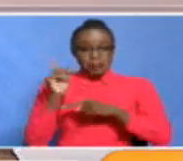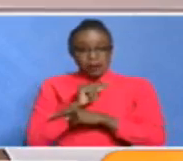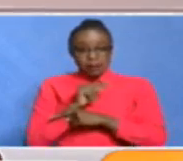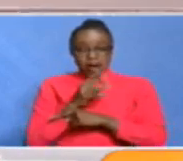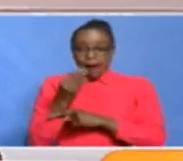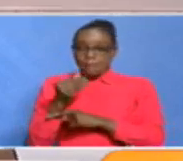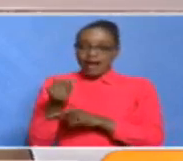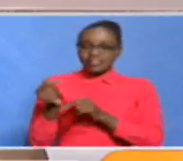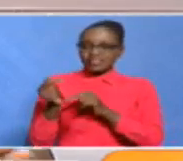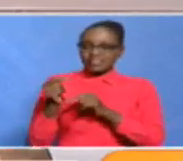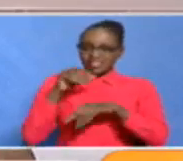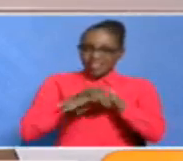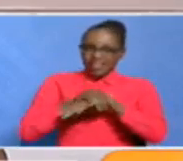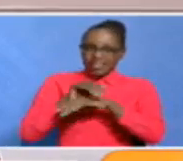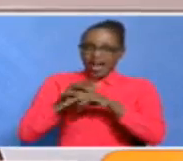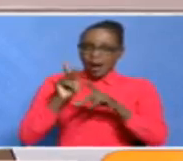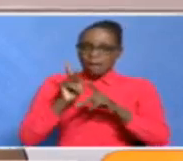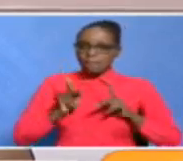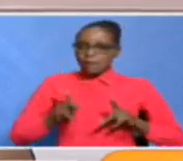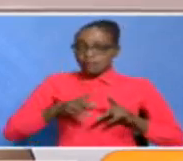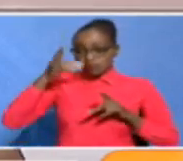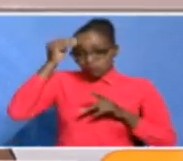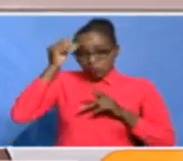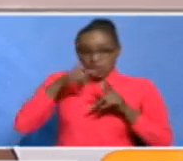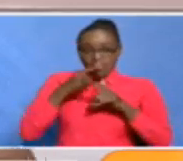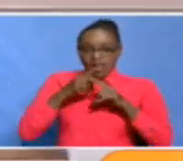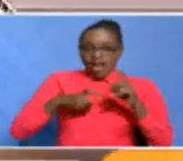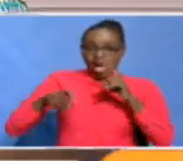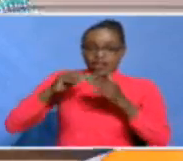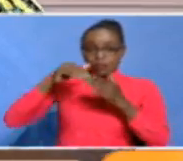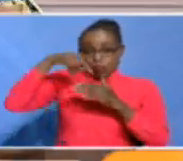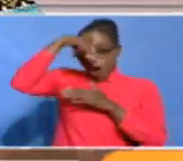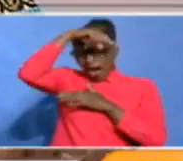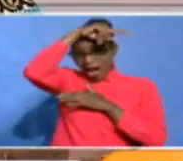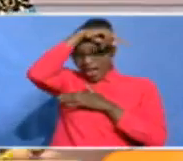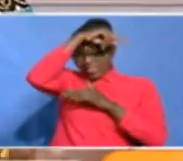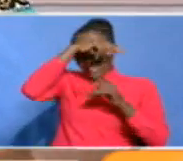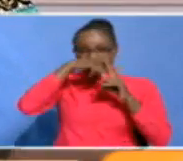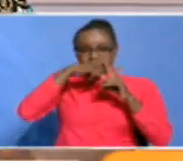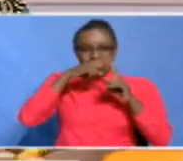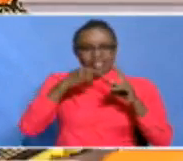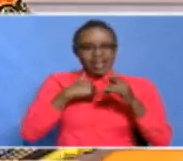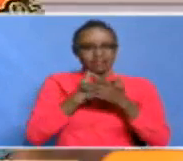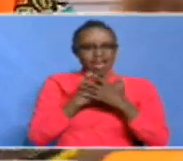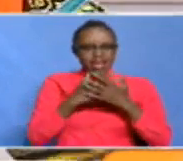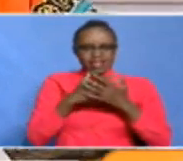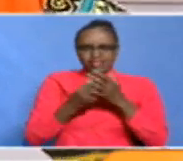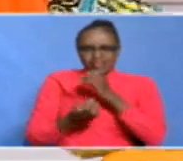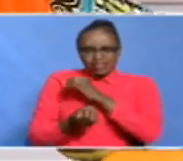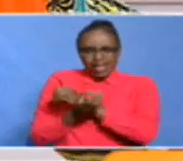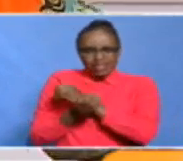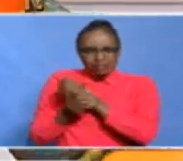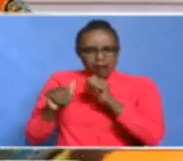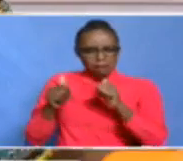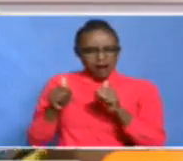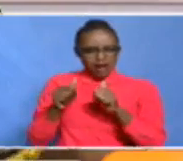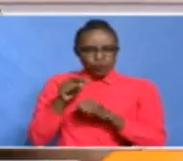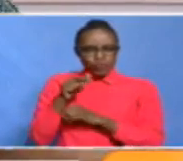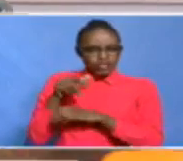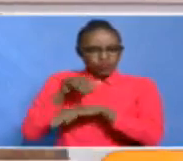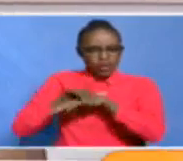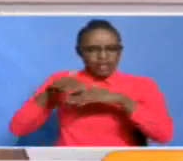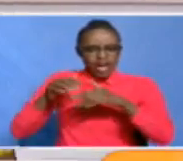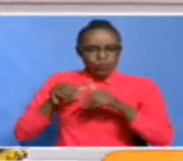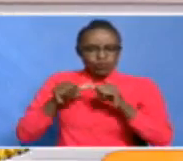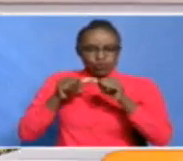pesa zilikuja, watu walisoma, watu wakajiongezea madegree, lakini hakuna kikao cha uchanganuzi wa hivi vitu ambavyo